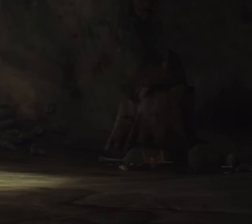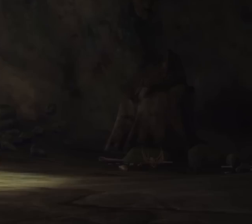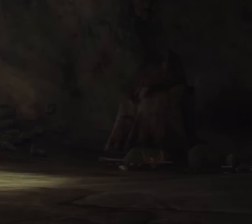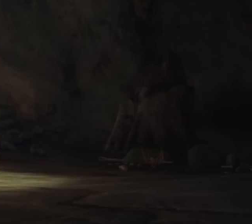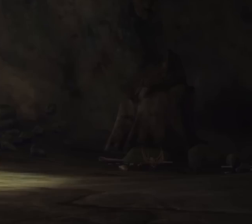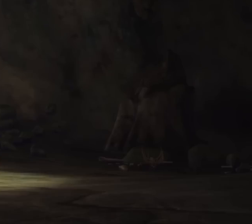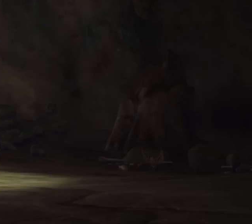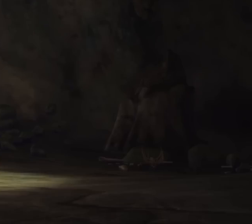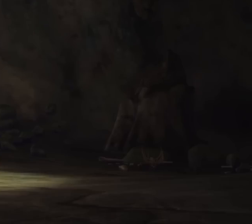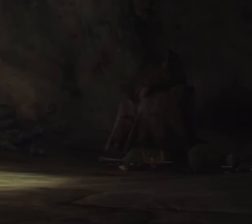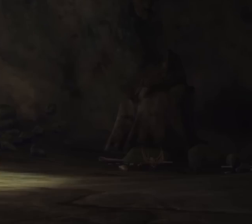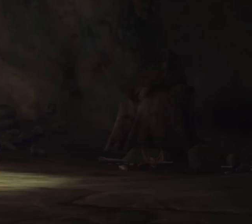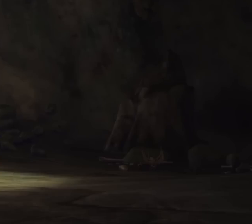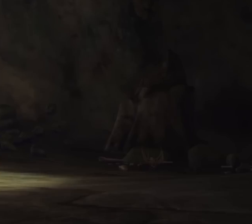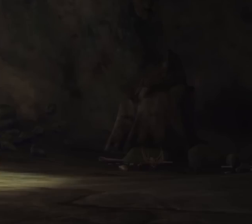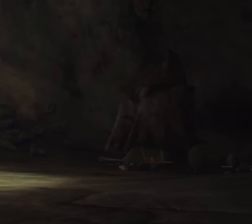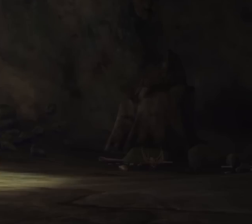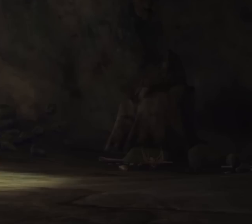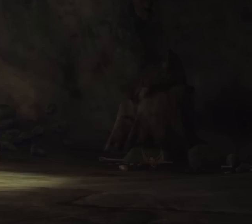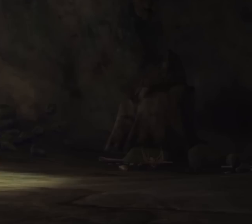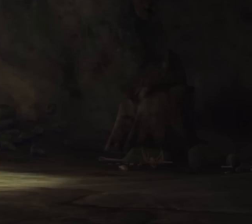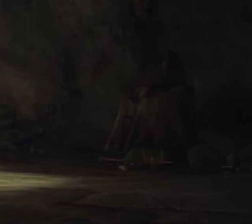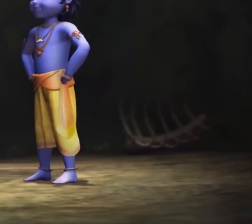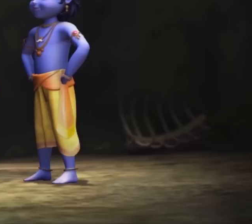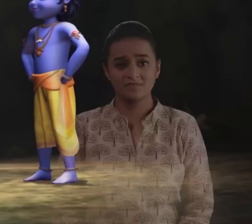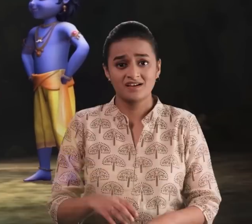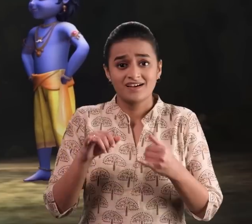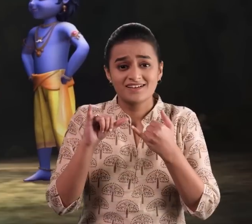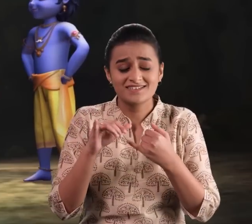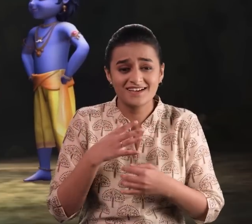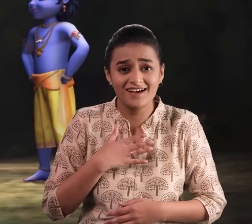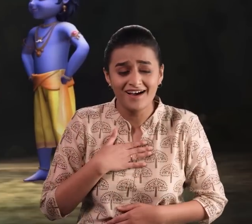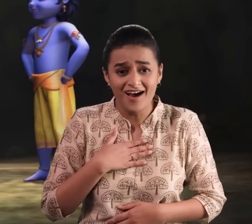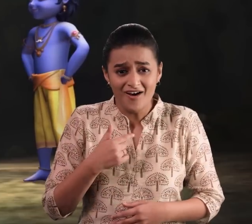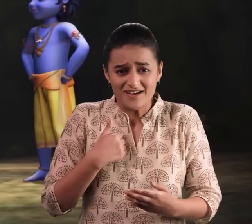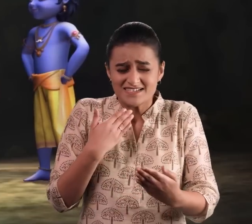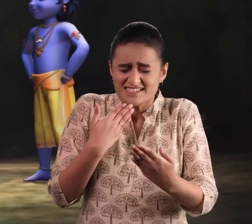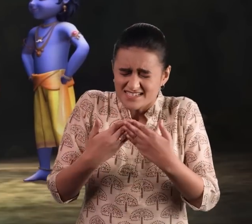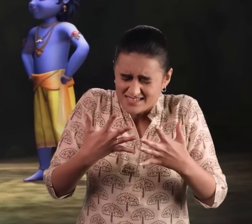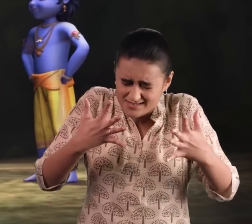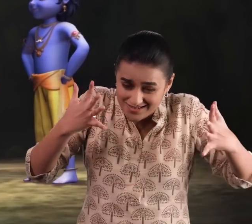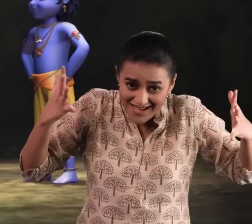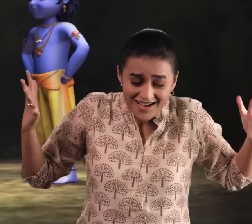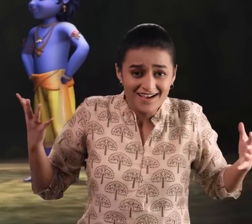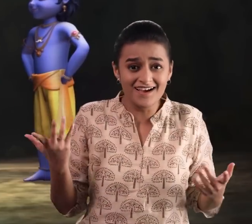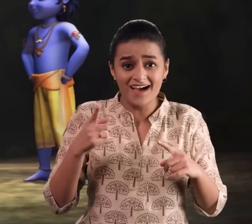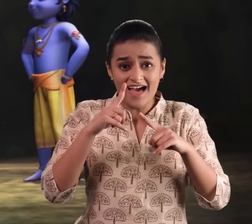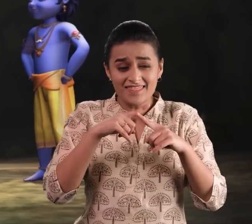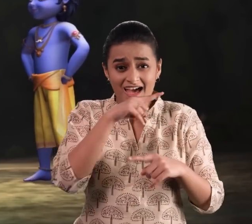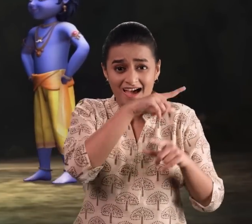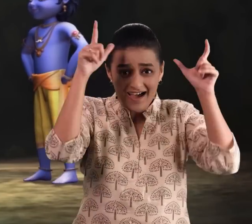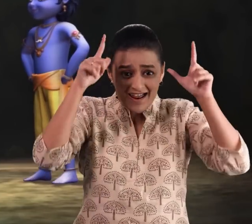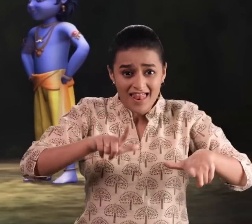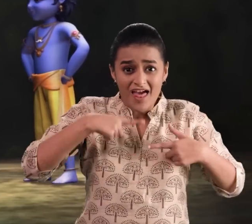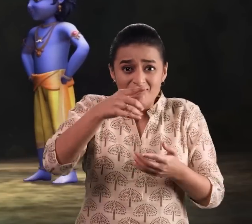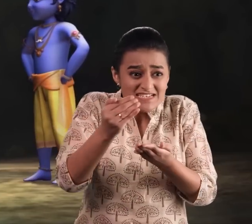हे कृष्णा, मैं किस तरह से आपको धन्यवाद कहूँ मेरी